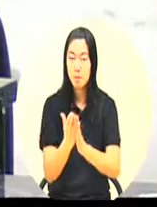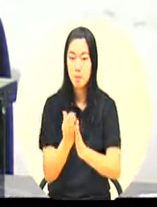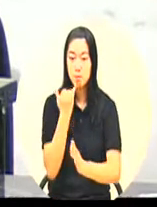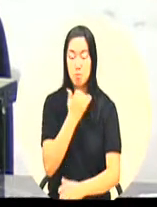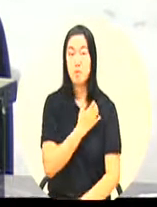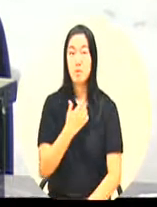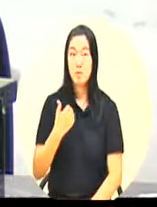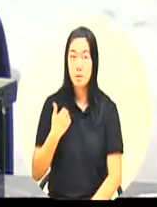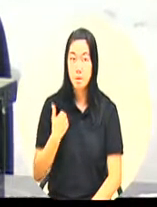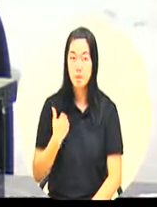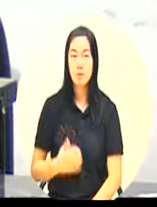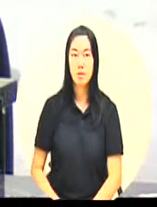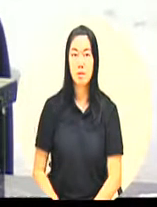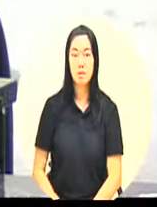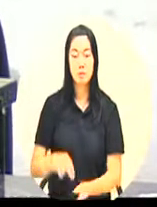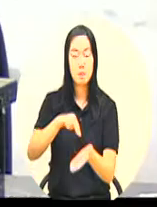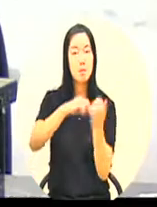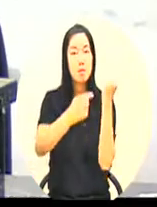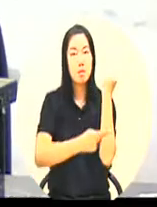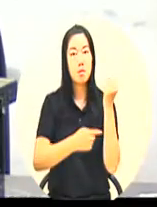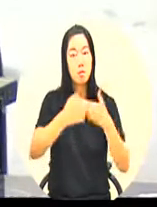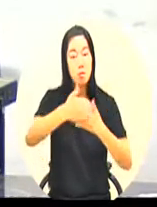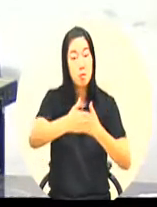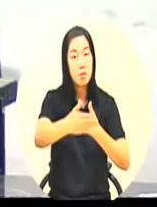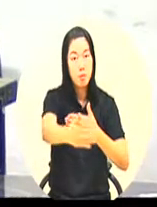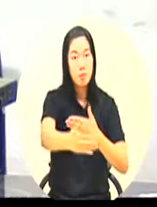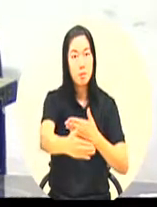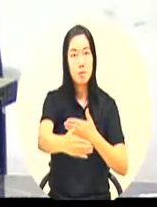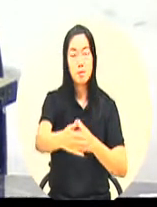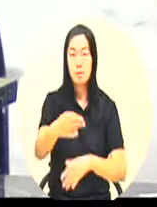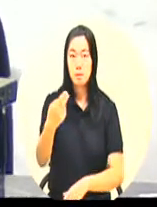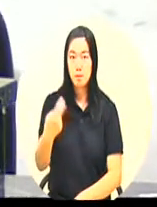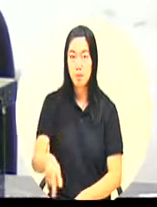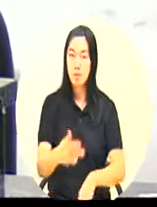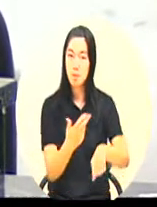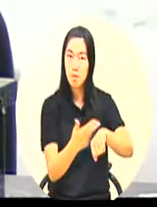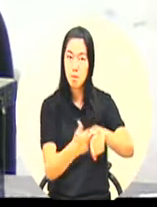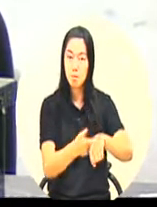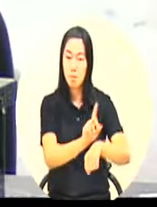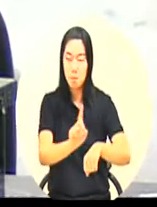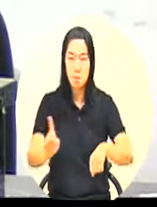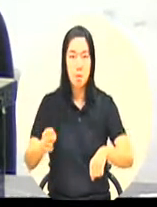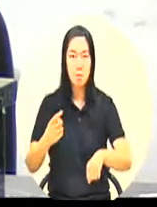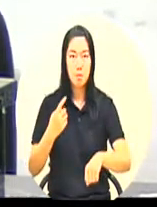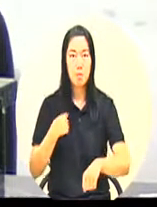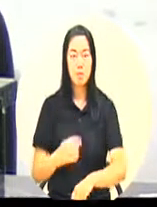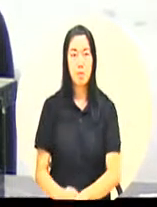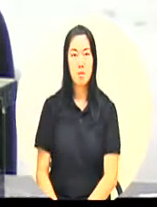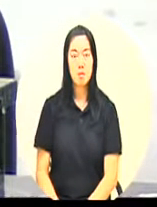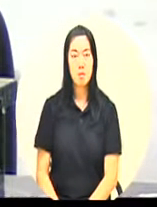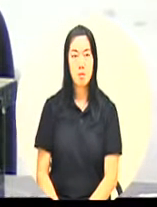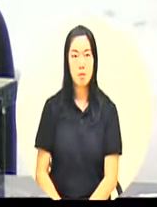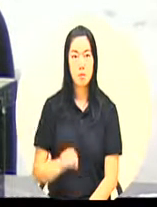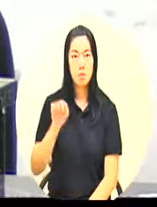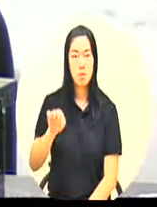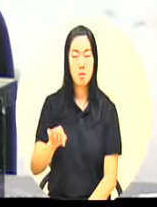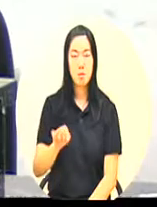能在立法的程序跟技术上面，我们很少会把这种东西这么